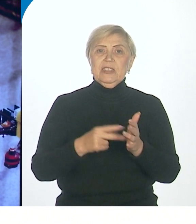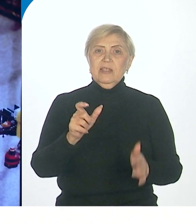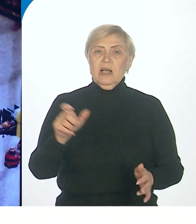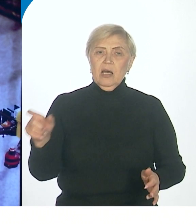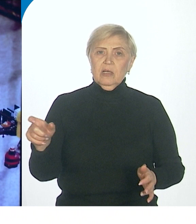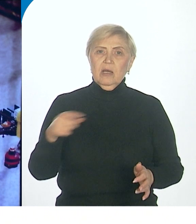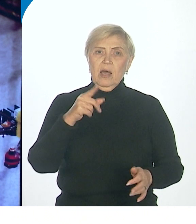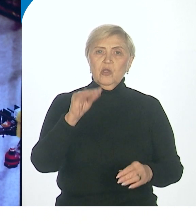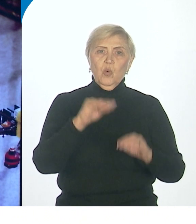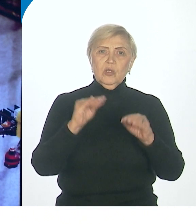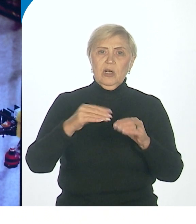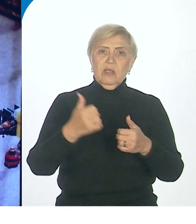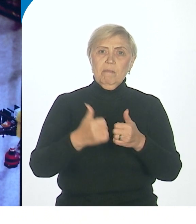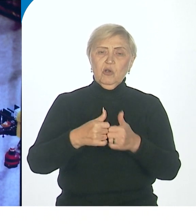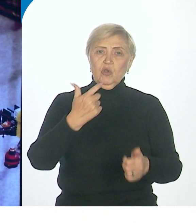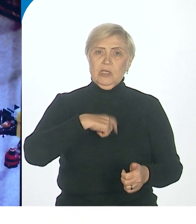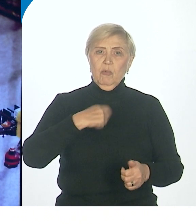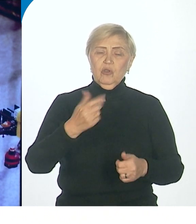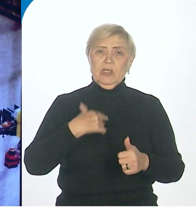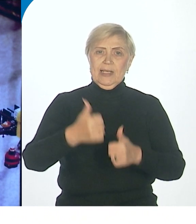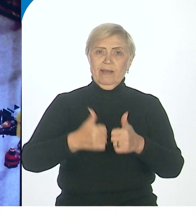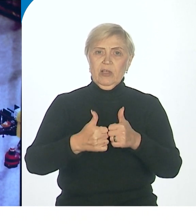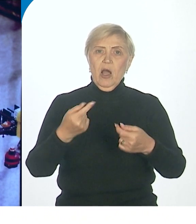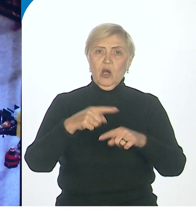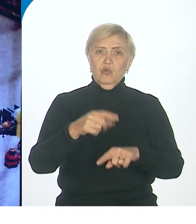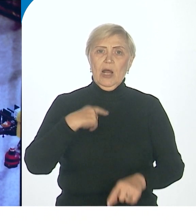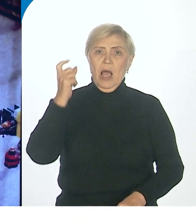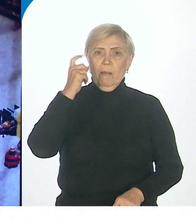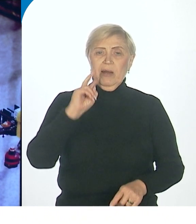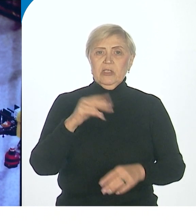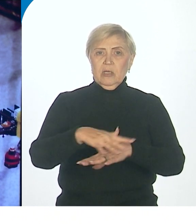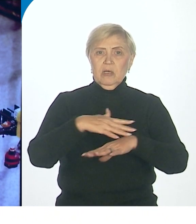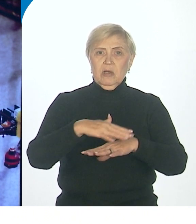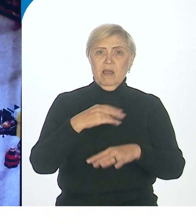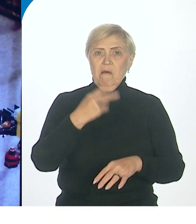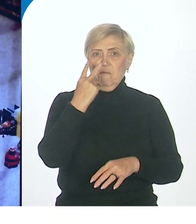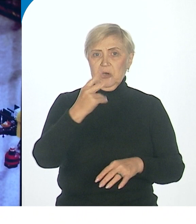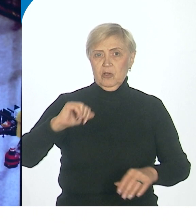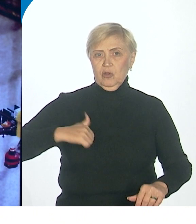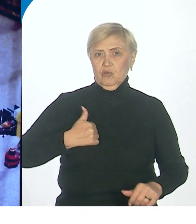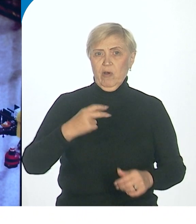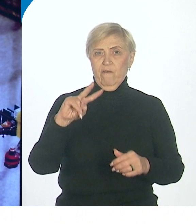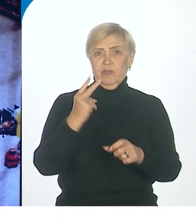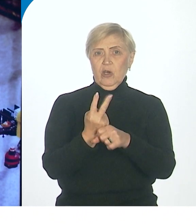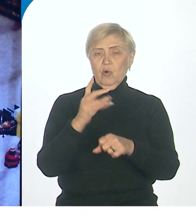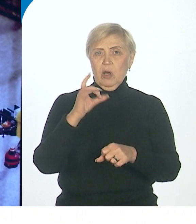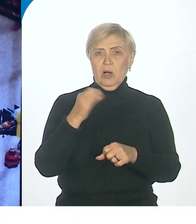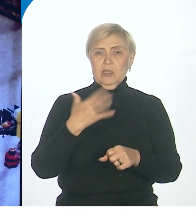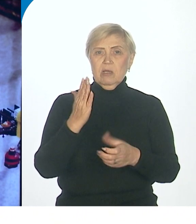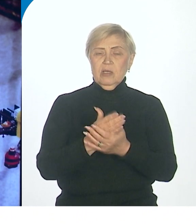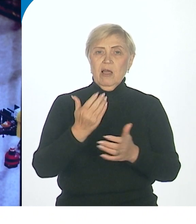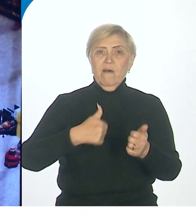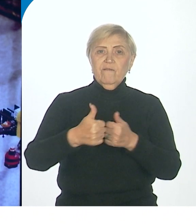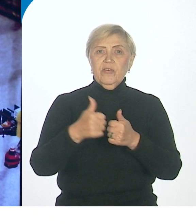того, устраивают между собой соревнования, в которых, к слову, Хабаровский край выглядит очень достойно. Вот уже во второй раз выходит в финал